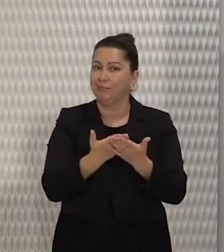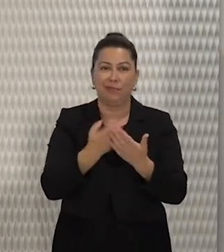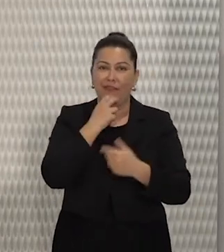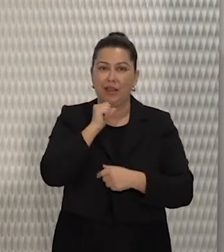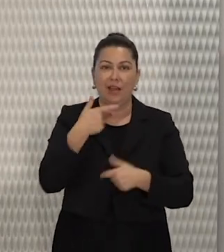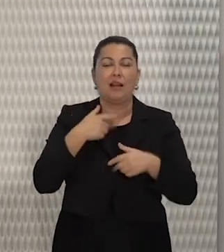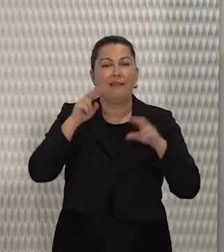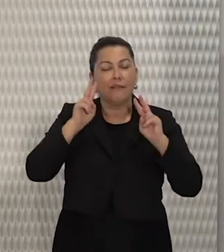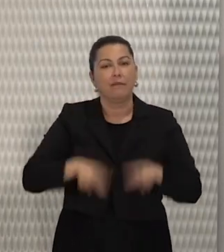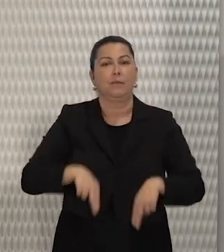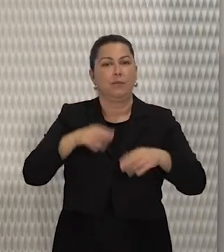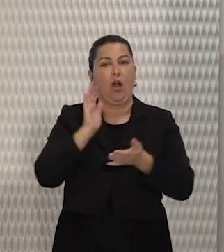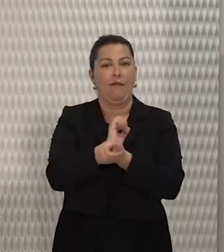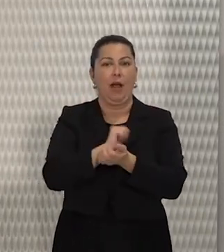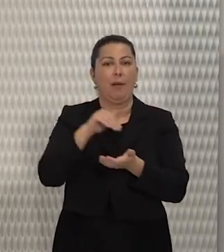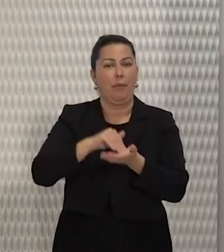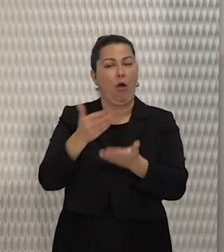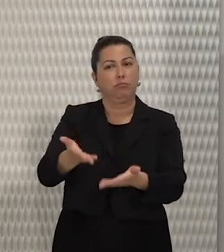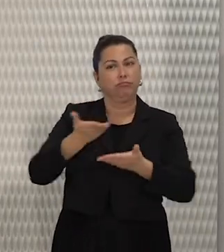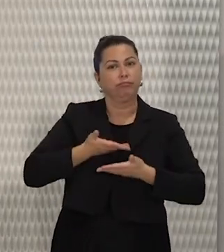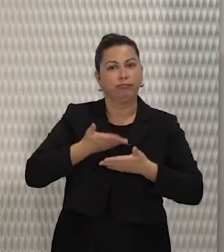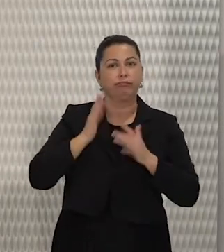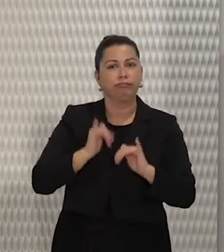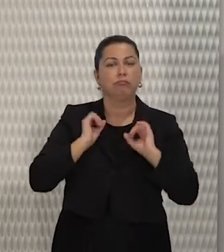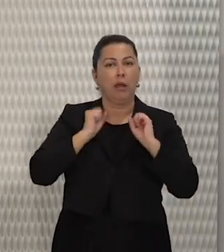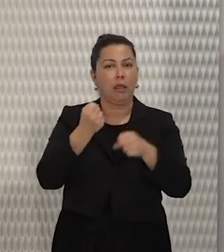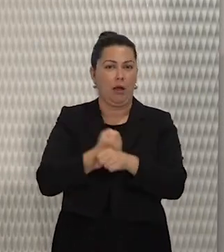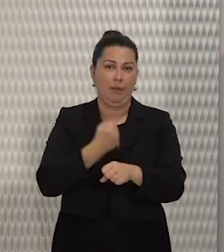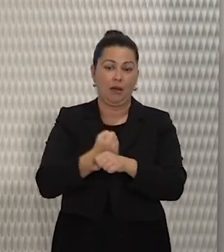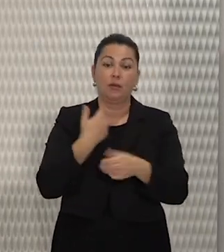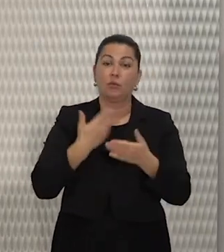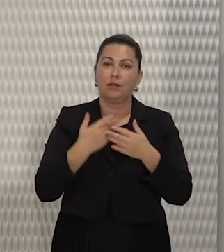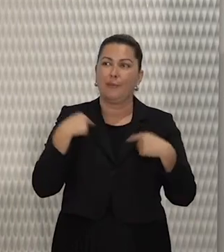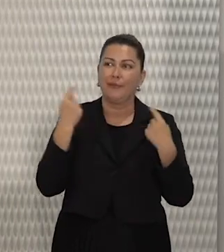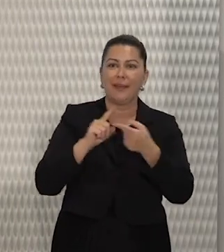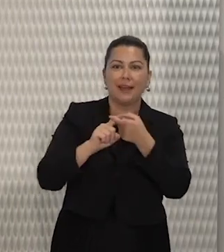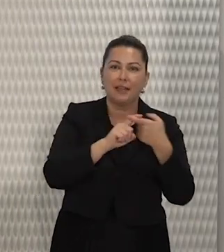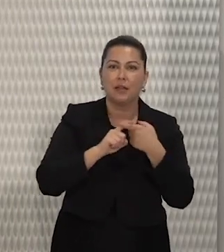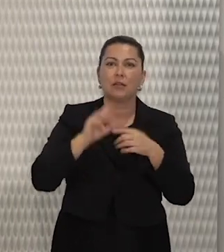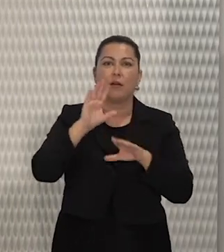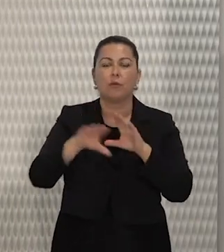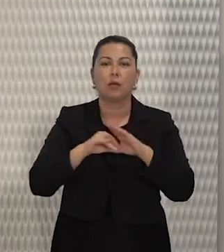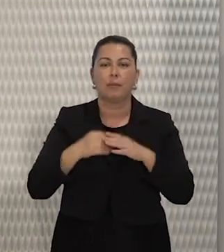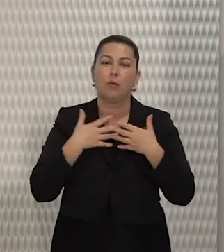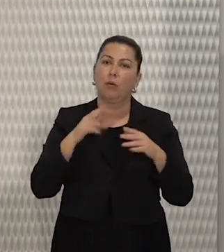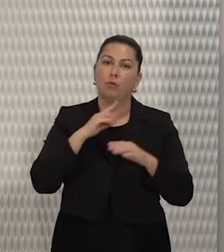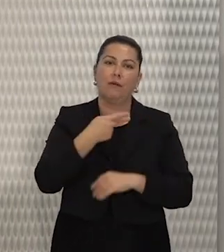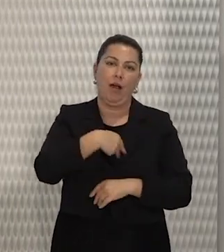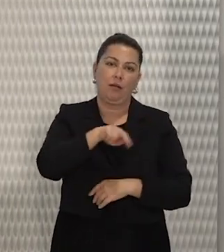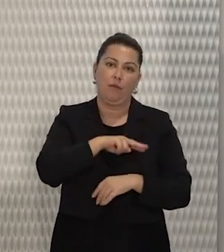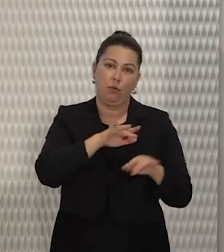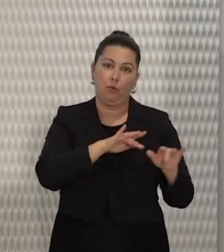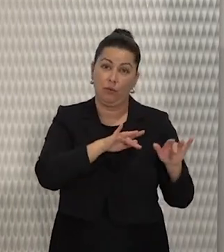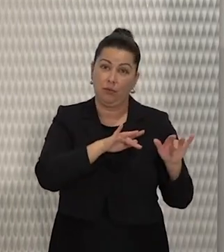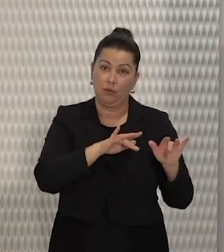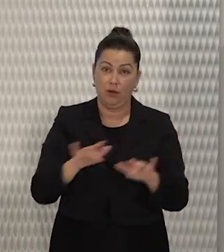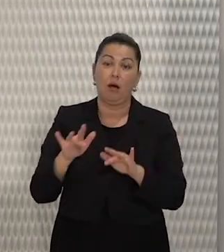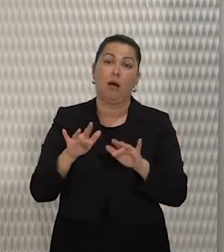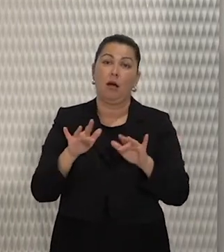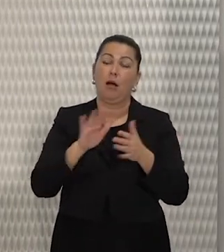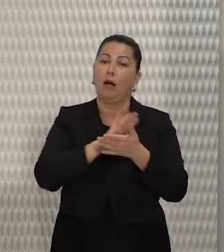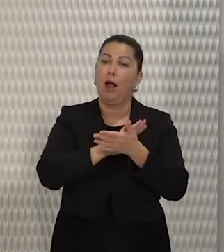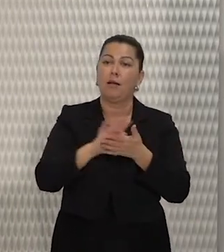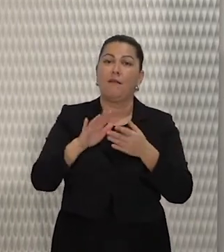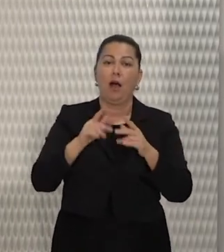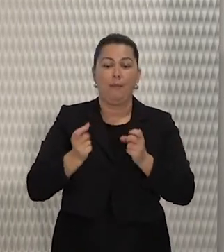eine ordentliche Aufgabe. Und da haben wir als Gesellschaft, als Unternehmen natürlich eine große Verantwortung, hier einfach die Brücke